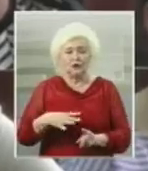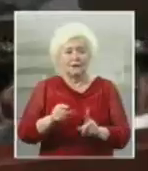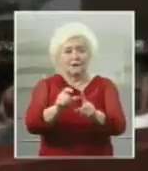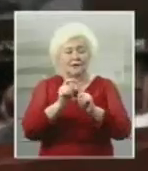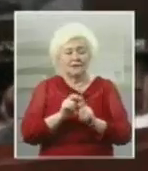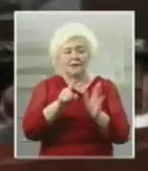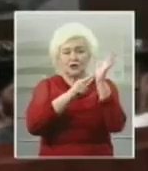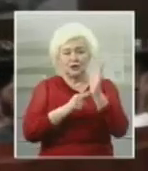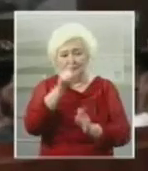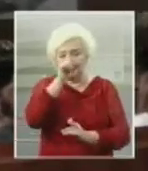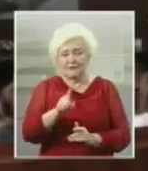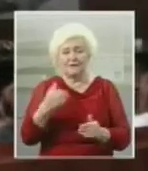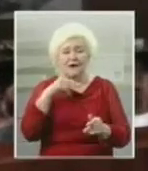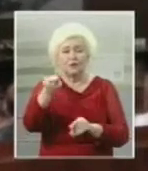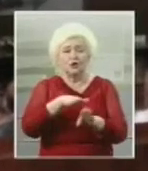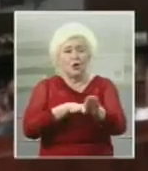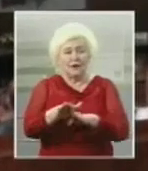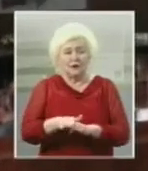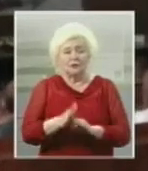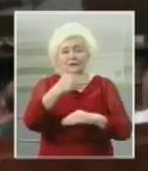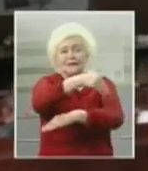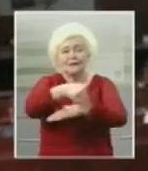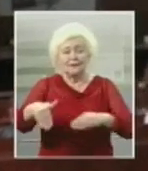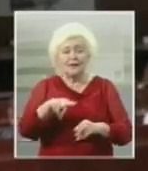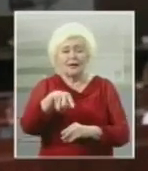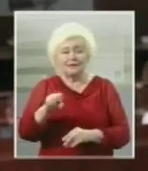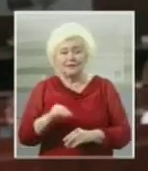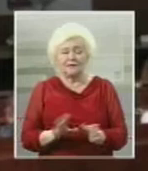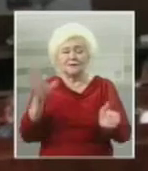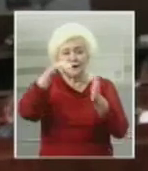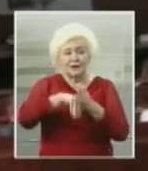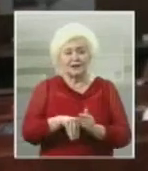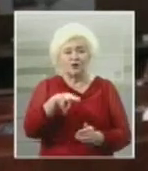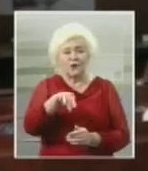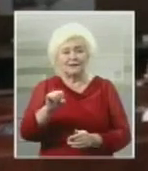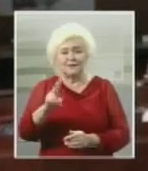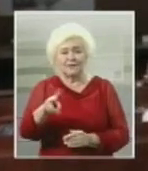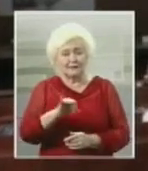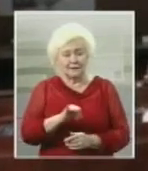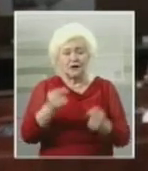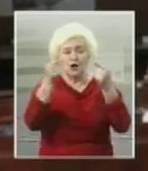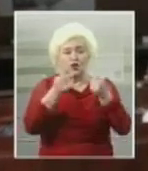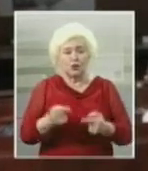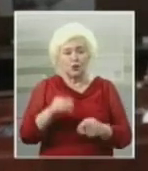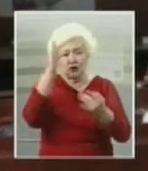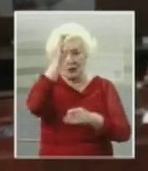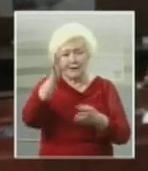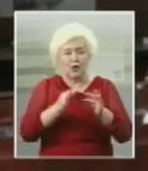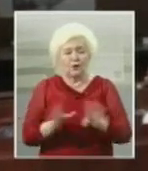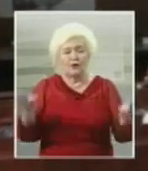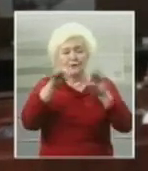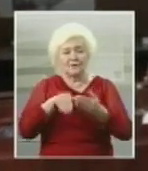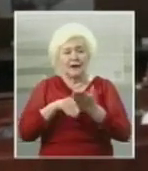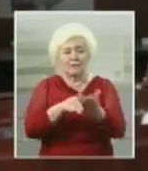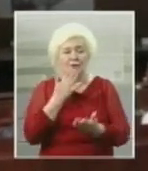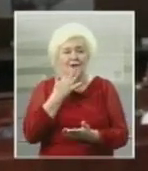6 місяців. Вони виконуються на межі не тільки лінгвістики, а і прикладної лінгвістики, тобто точні науки у взаємодії з